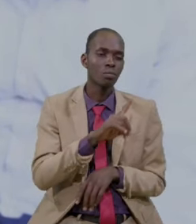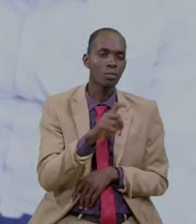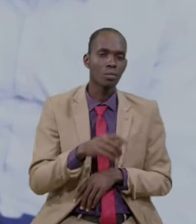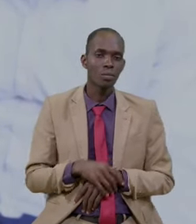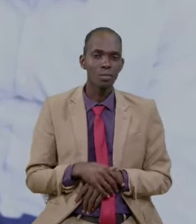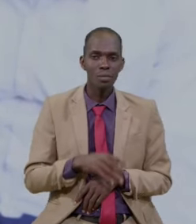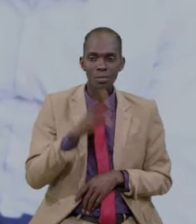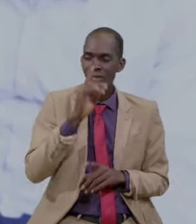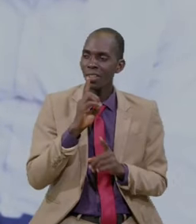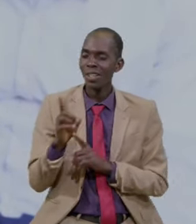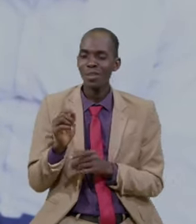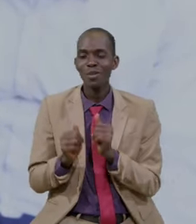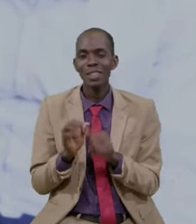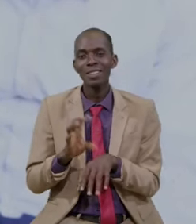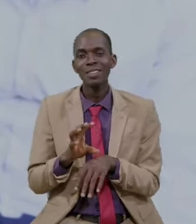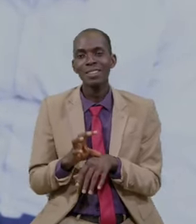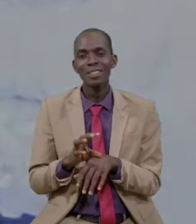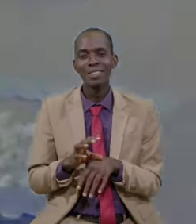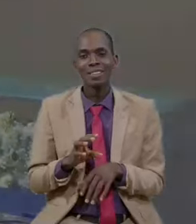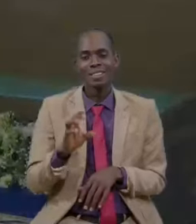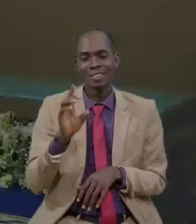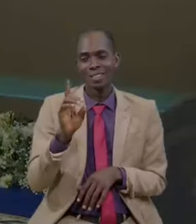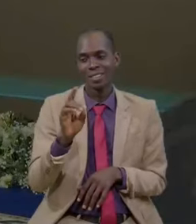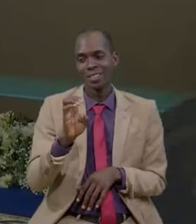Qu'est-ce qu'il a dit? Il a dit vie profonde. Oh!